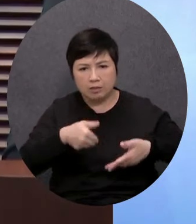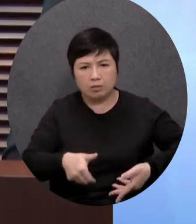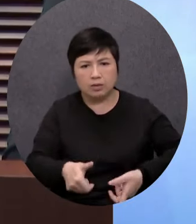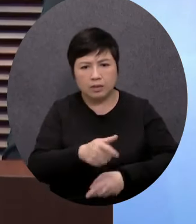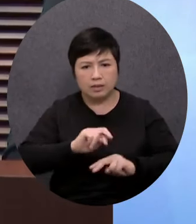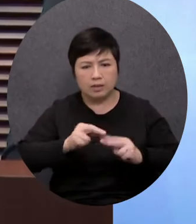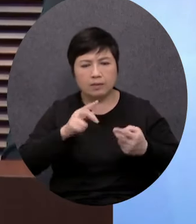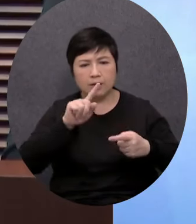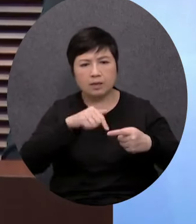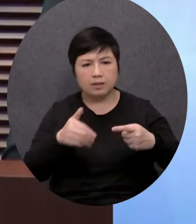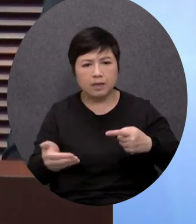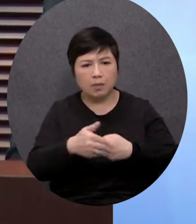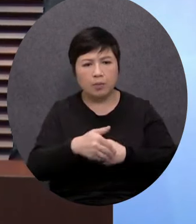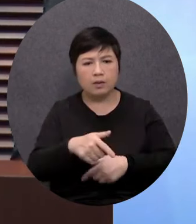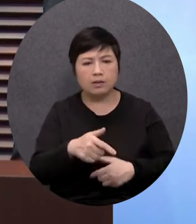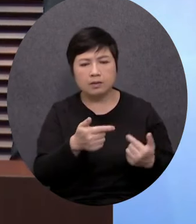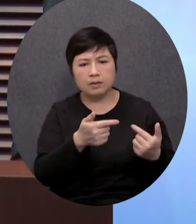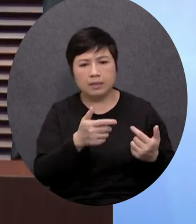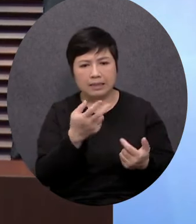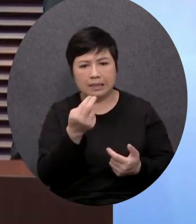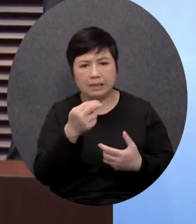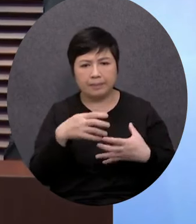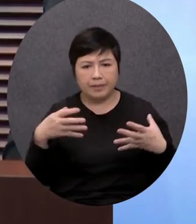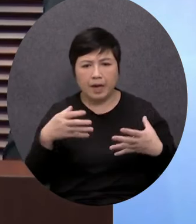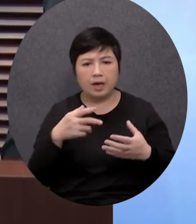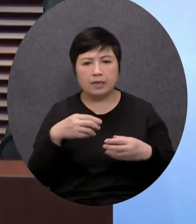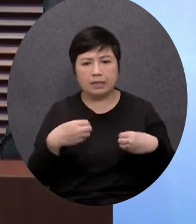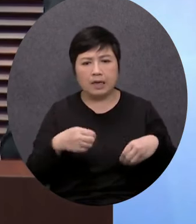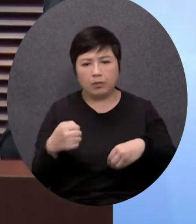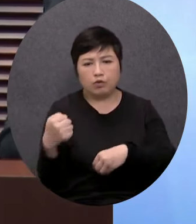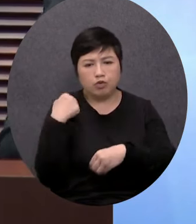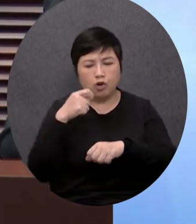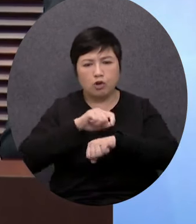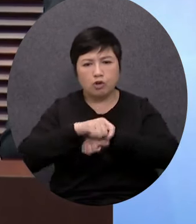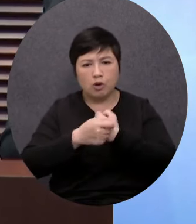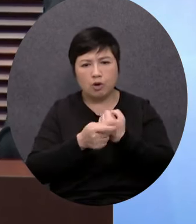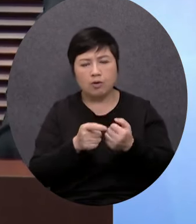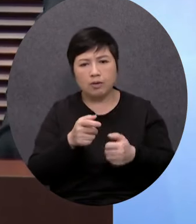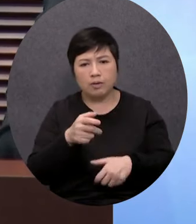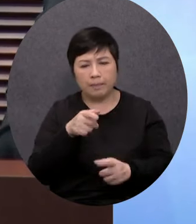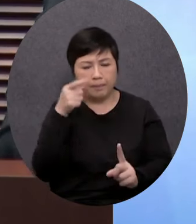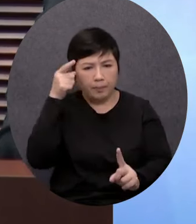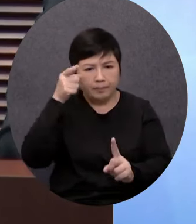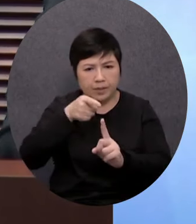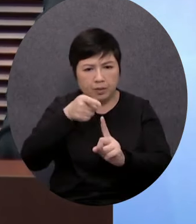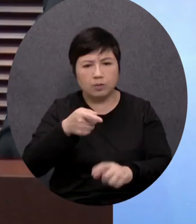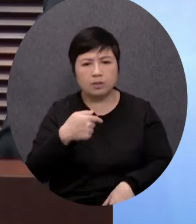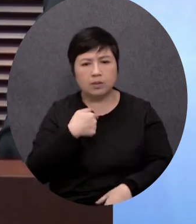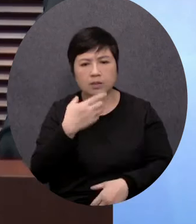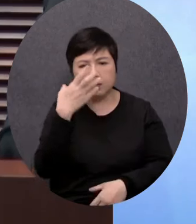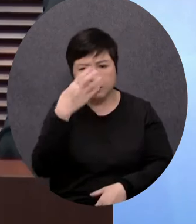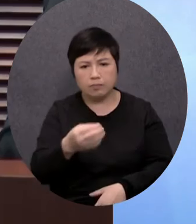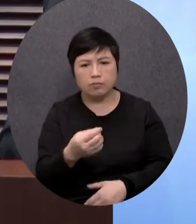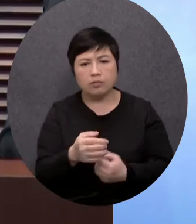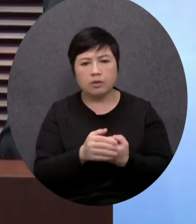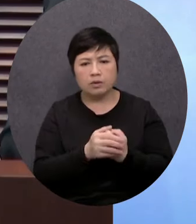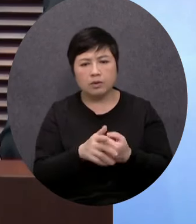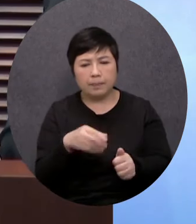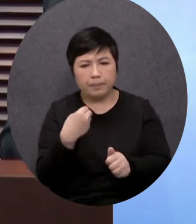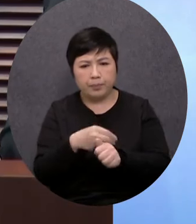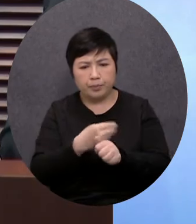大灣區，以至咧20大咧教育強國嗰個嘅戰略， 目標，咁我哋要去吸引同埋